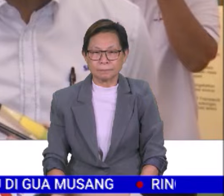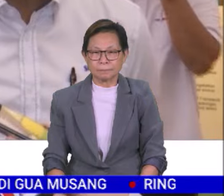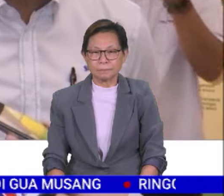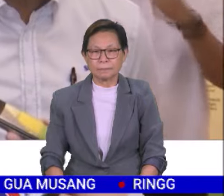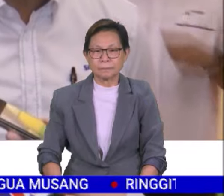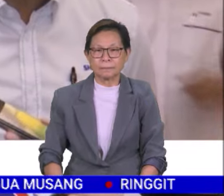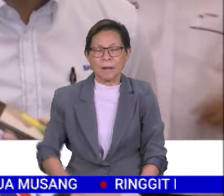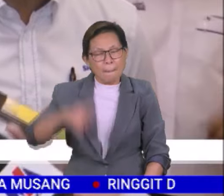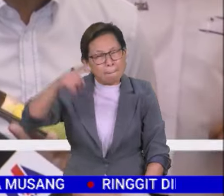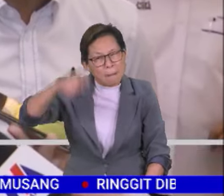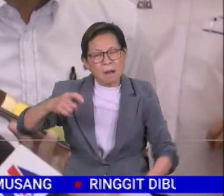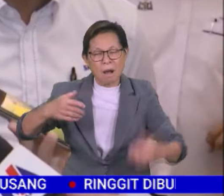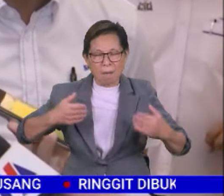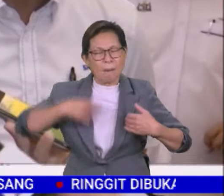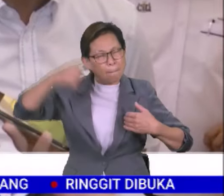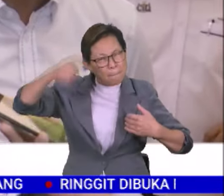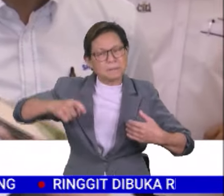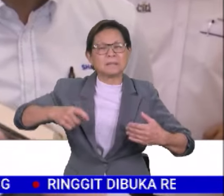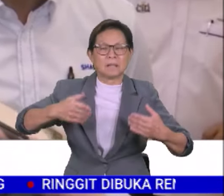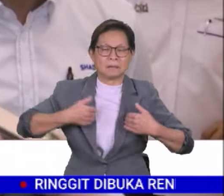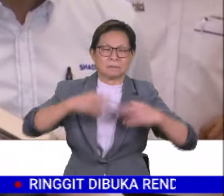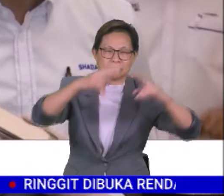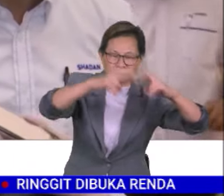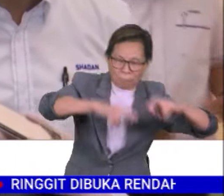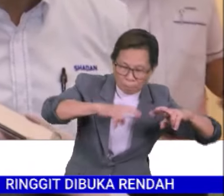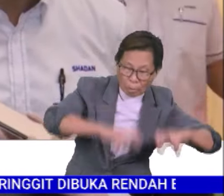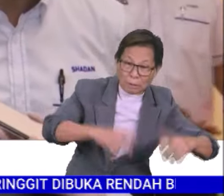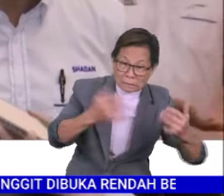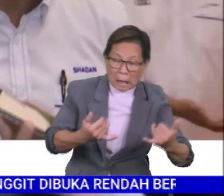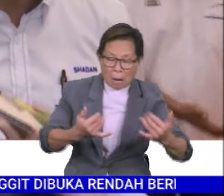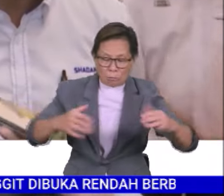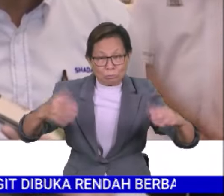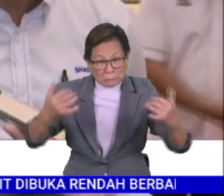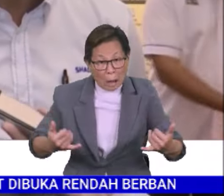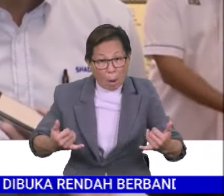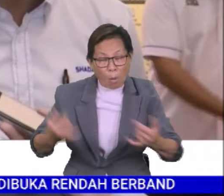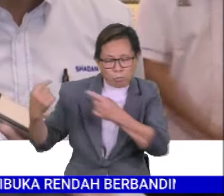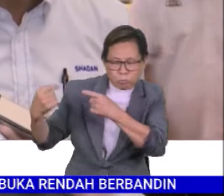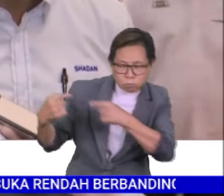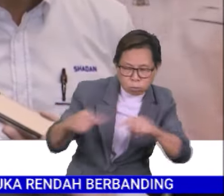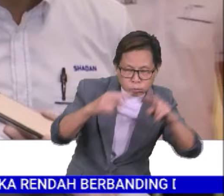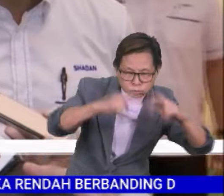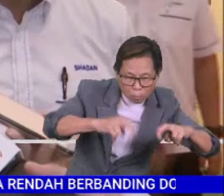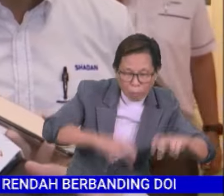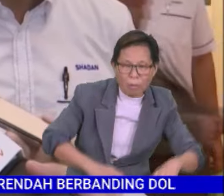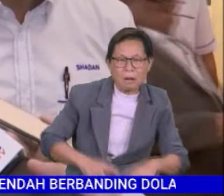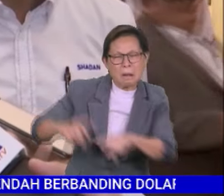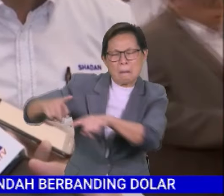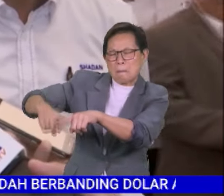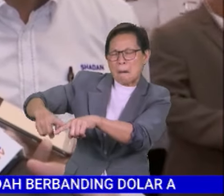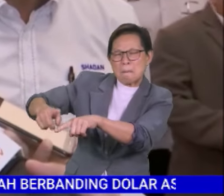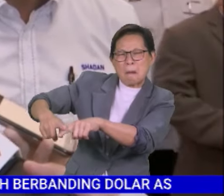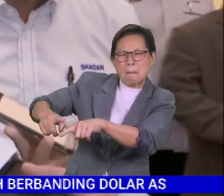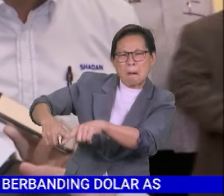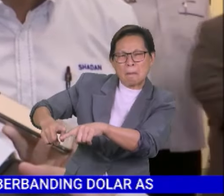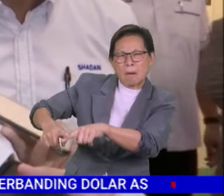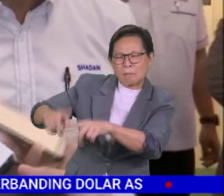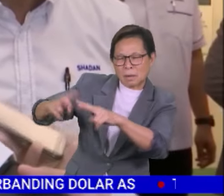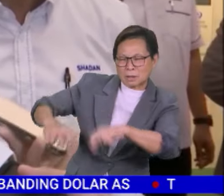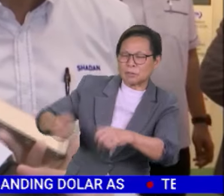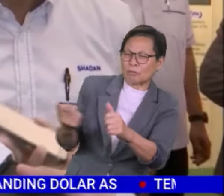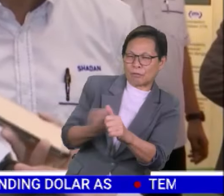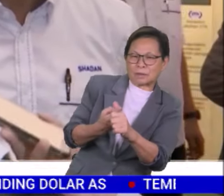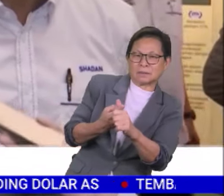Mesti ada kajian yang terperinci dulu, sedang buat kajian. Jadi you tanya saya bila bergantung kepada kajian